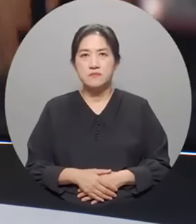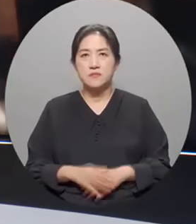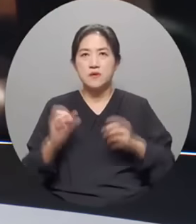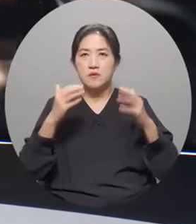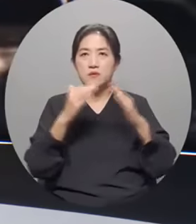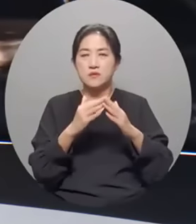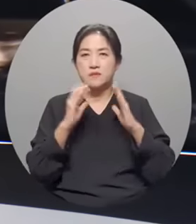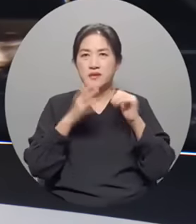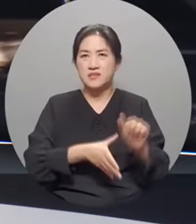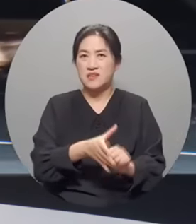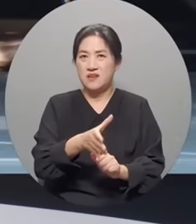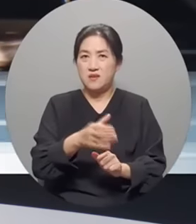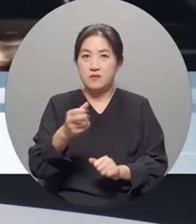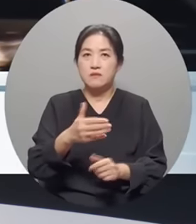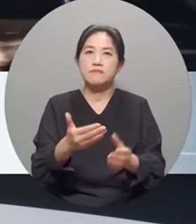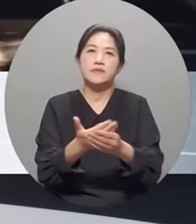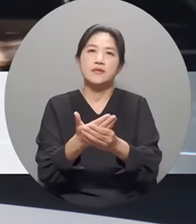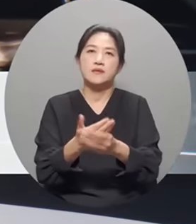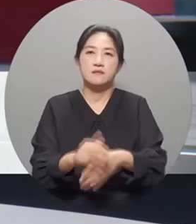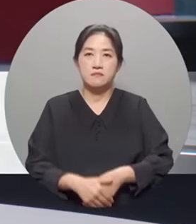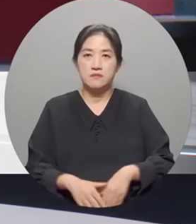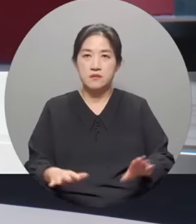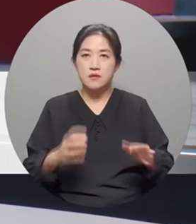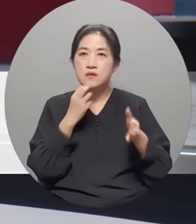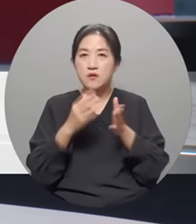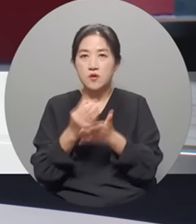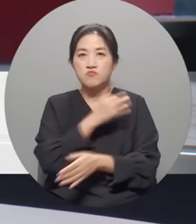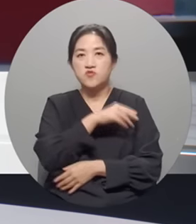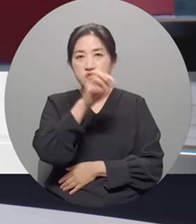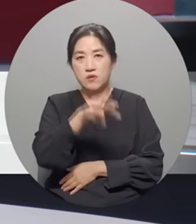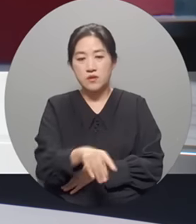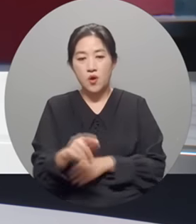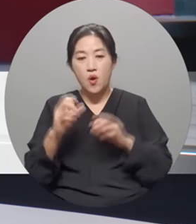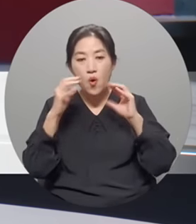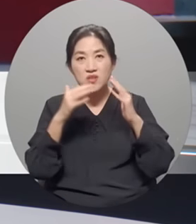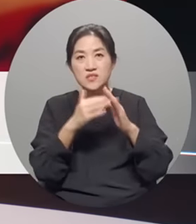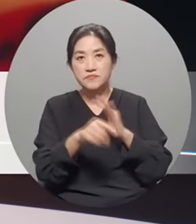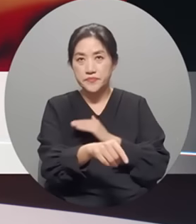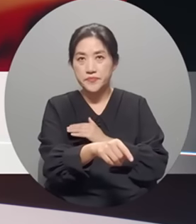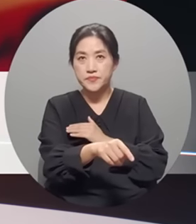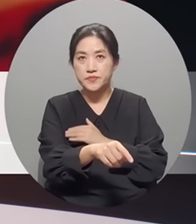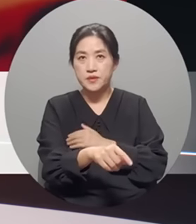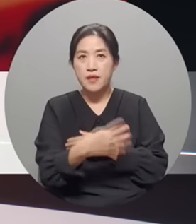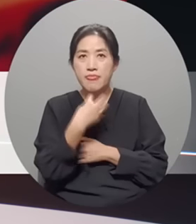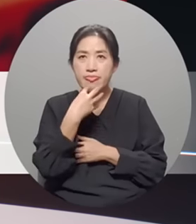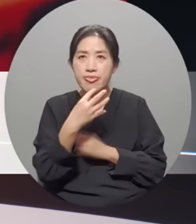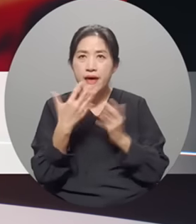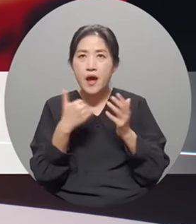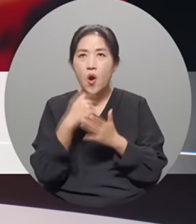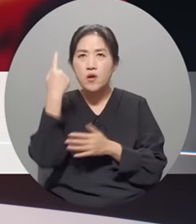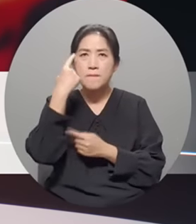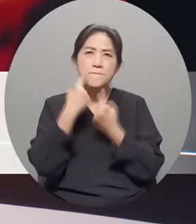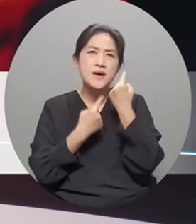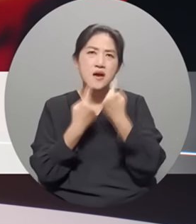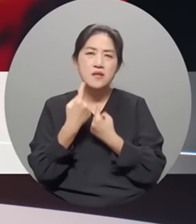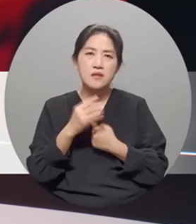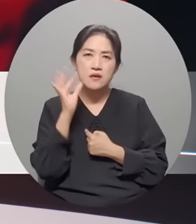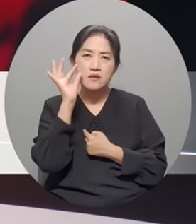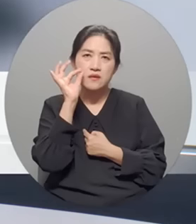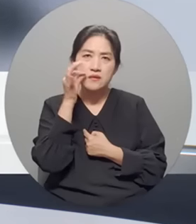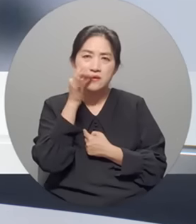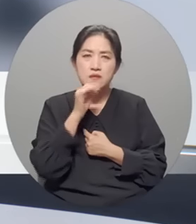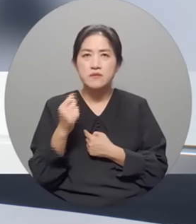어린이집 아동학대 사건이 또 벌어졌습니다. 이번에는 경기 부천의 한 어린이집인데요. 4살 아이의 얼굴에 상처가 나